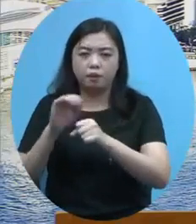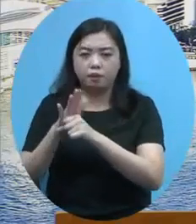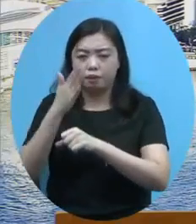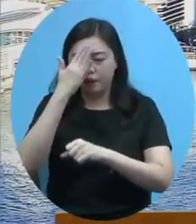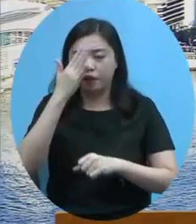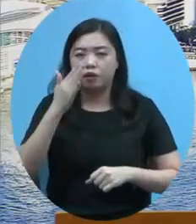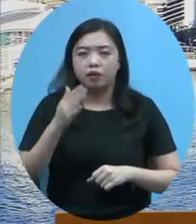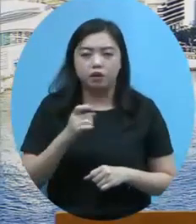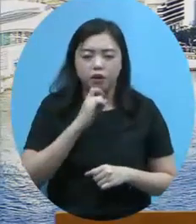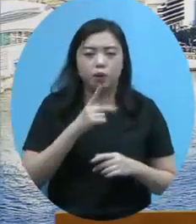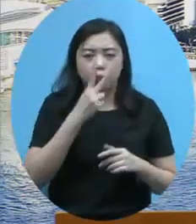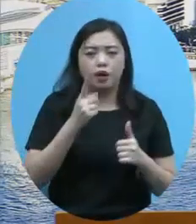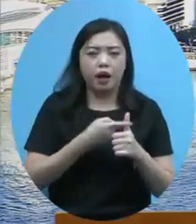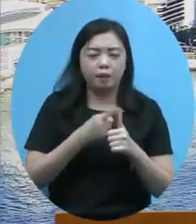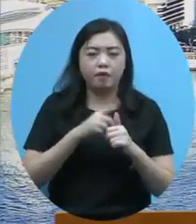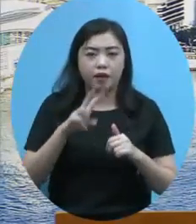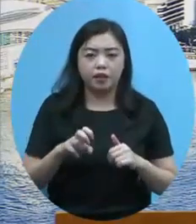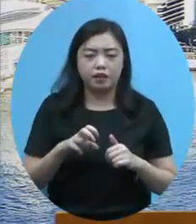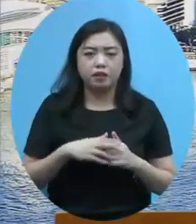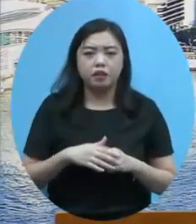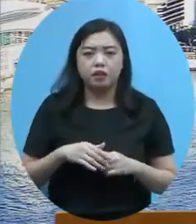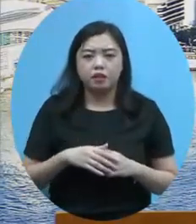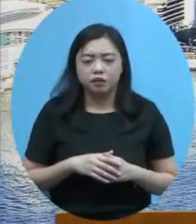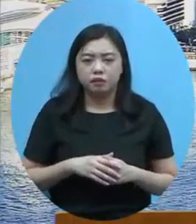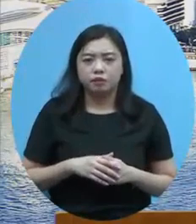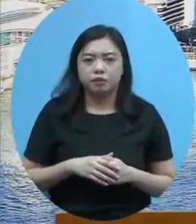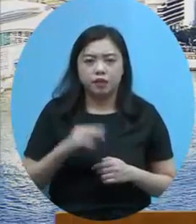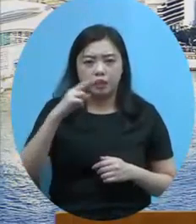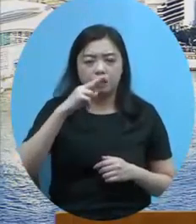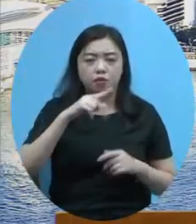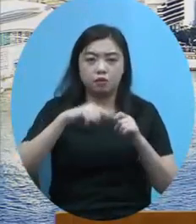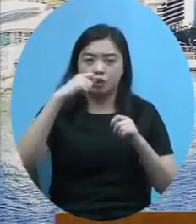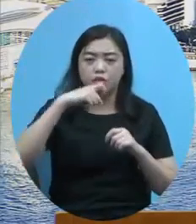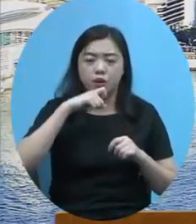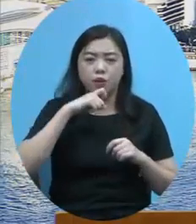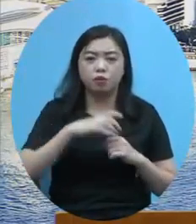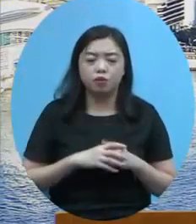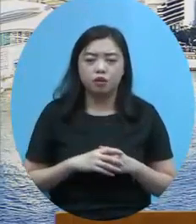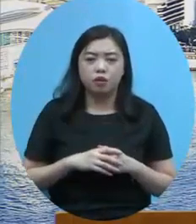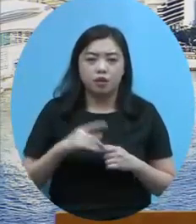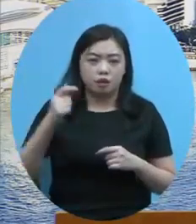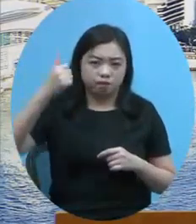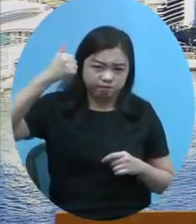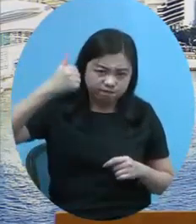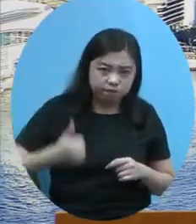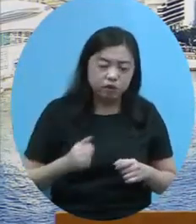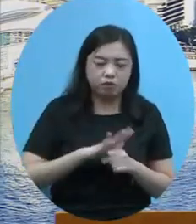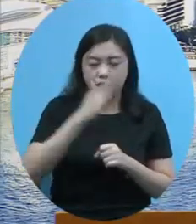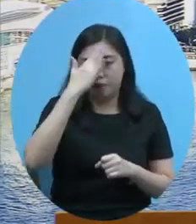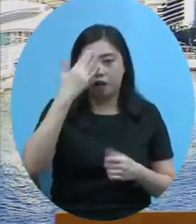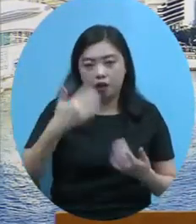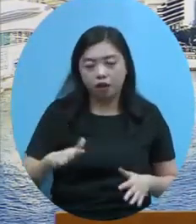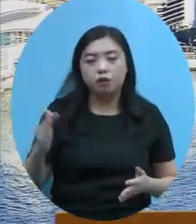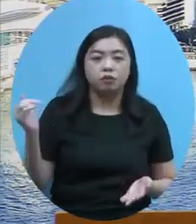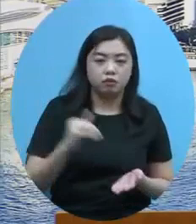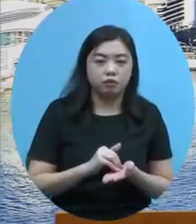初發現嘅一個個案啦，因為佢哋都日日做快速抗原檢測嘅，咁一直都係即係陰性啦，咁直至到